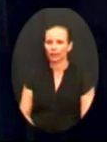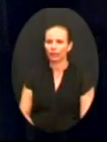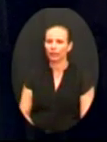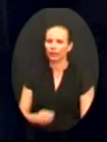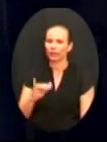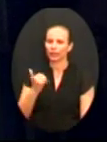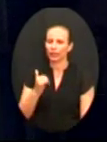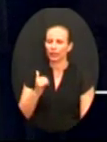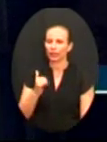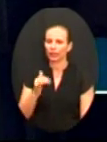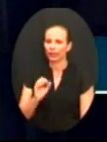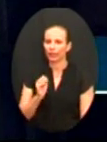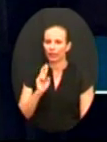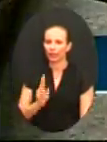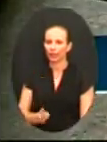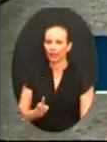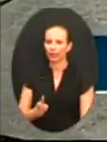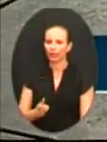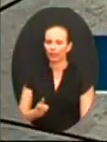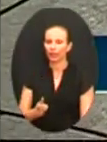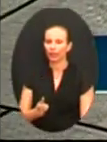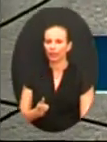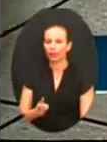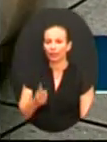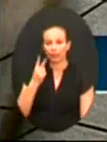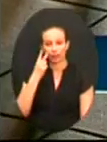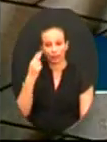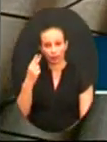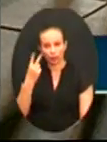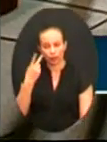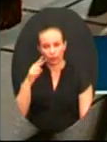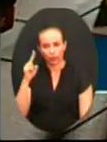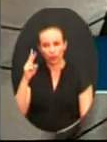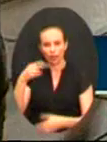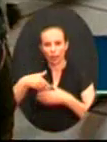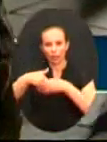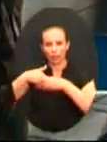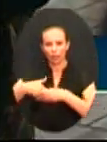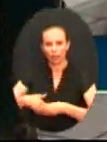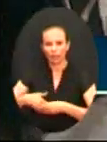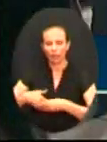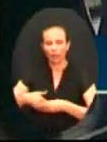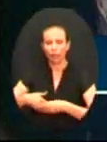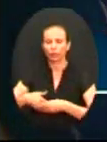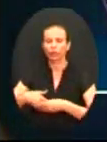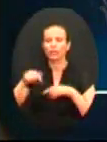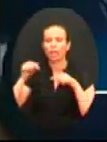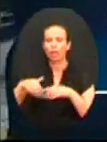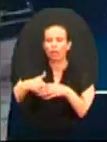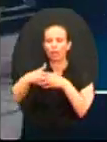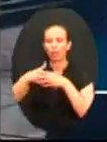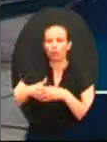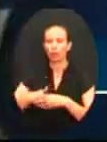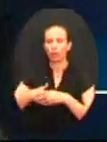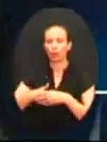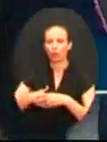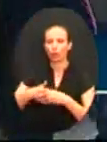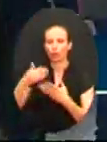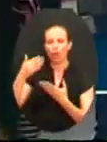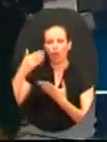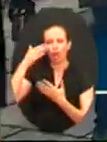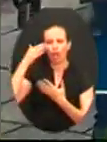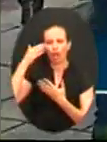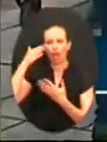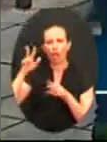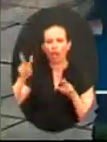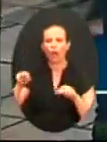משמעי, אם אפשר לראות בריתות פה יותר חזקות מהבריתות של ימין ושמאל, זה הבריתות של האוהדים של קבוצות כדורגל